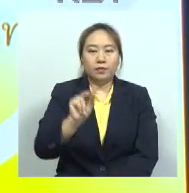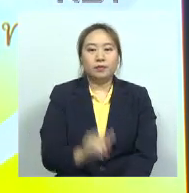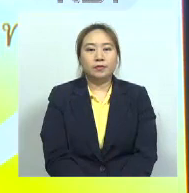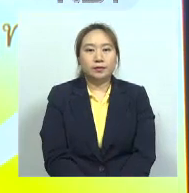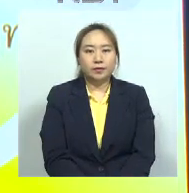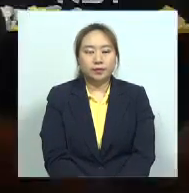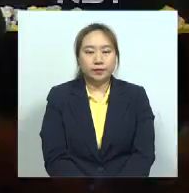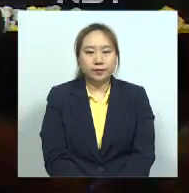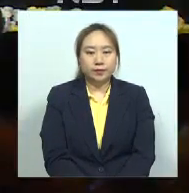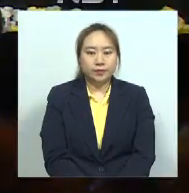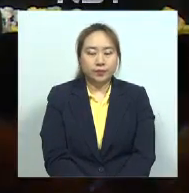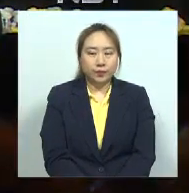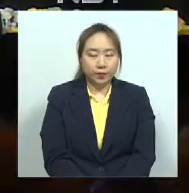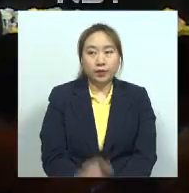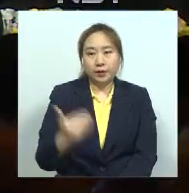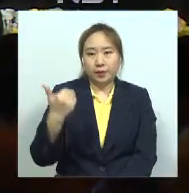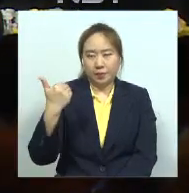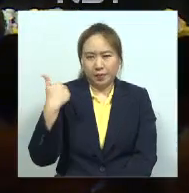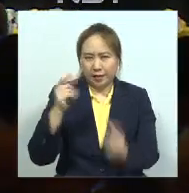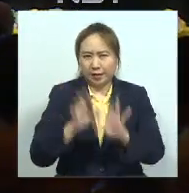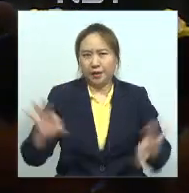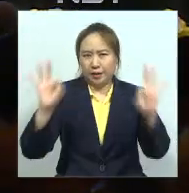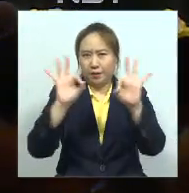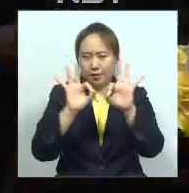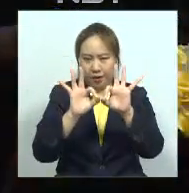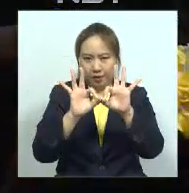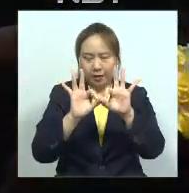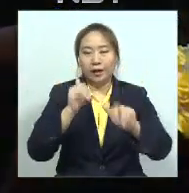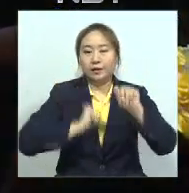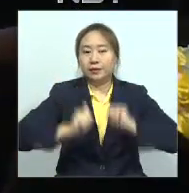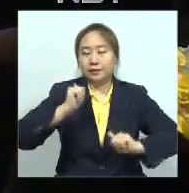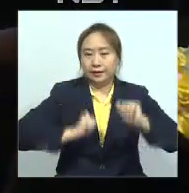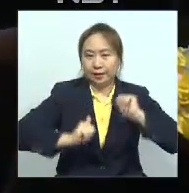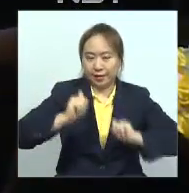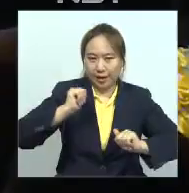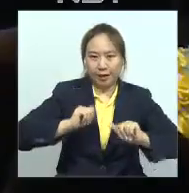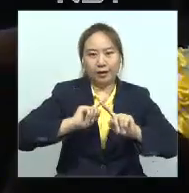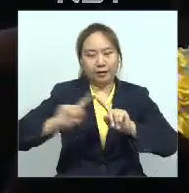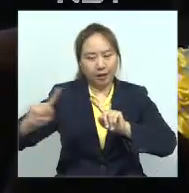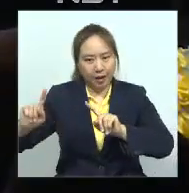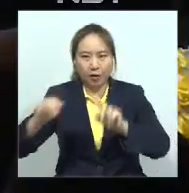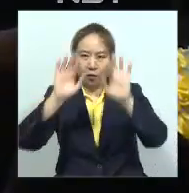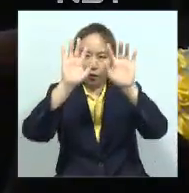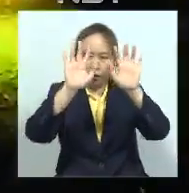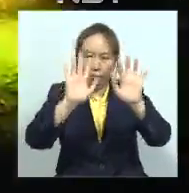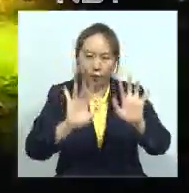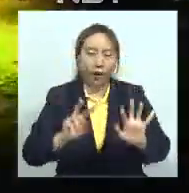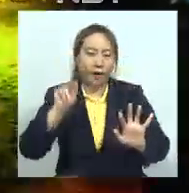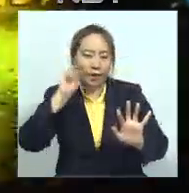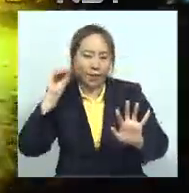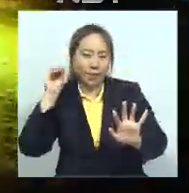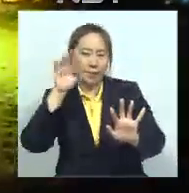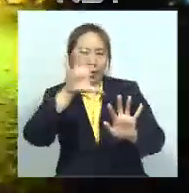ครับนอกจากนี้นะครับยังมีไฮไลท์สำคัญนะครับก็คือการแสดงแสงสีเสียงม่านน้ำไฟประดับนะครับโดย